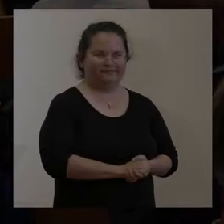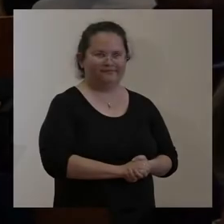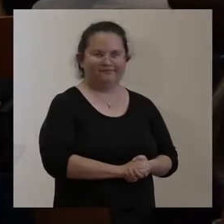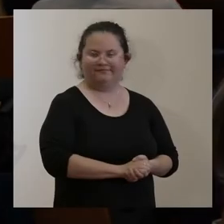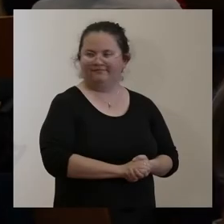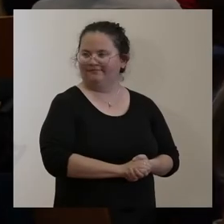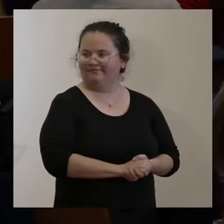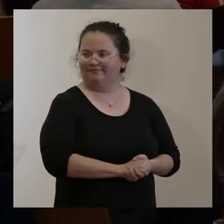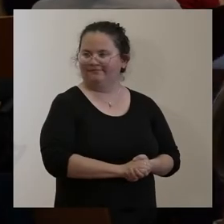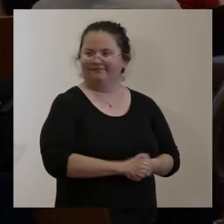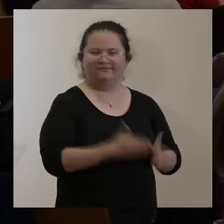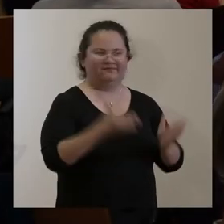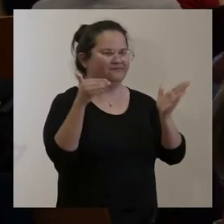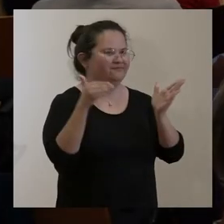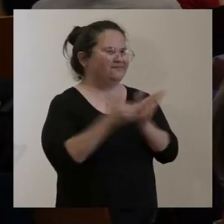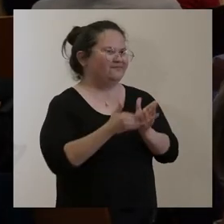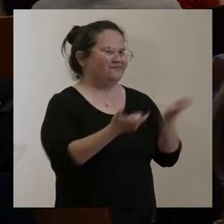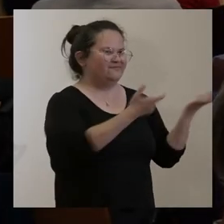En